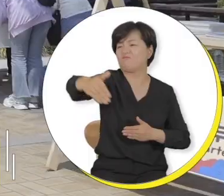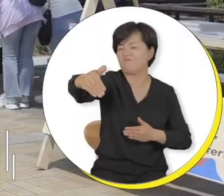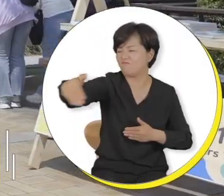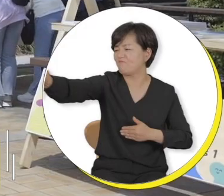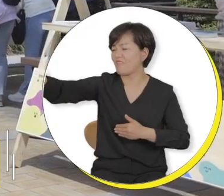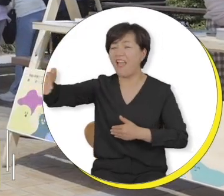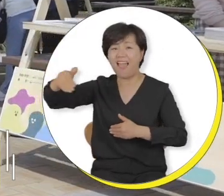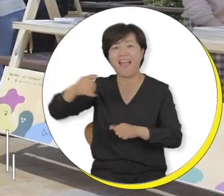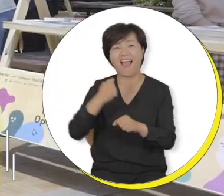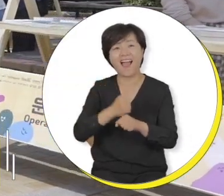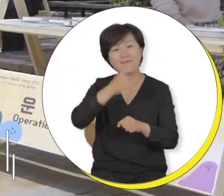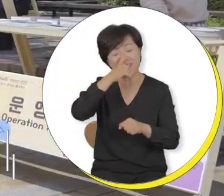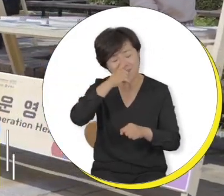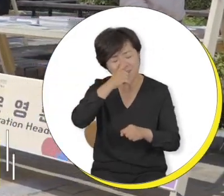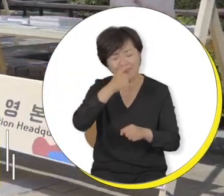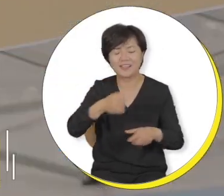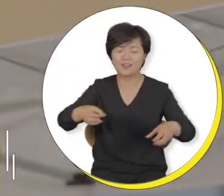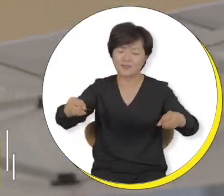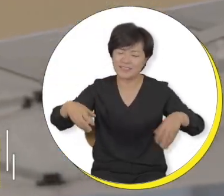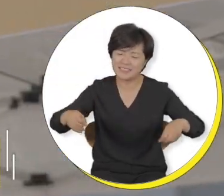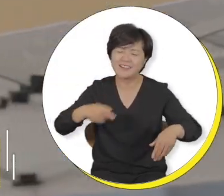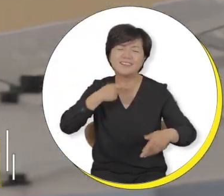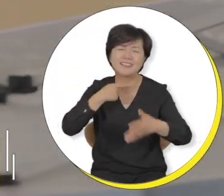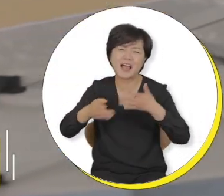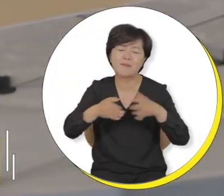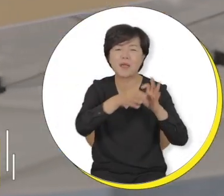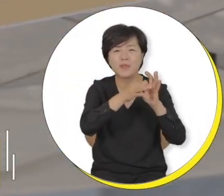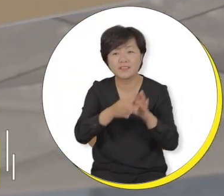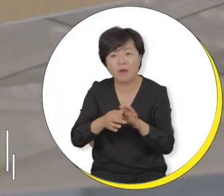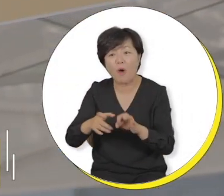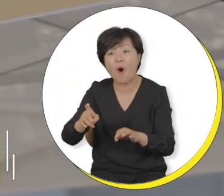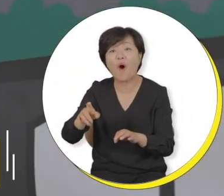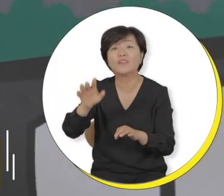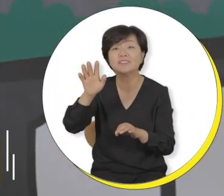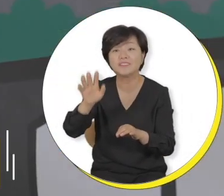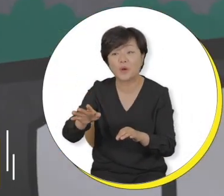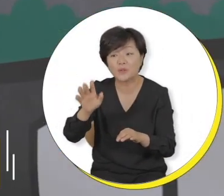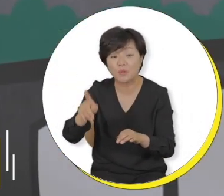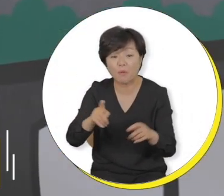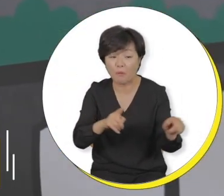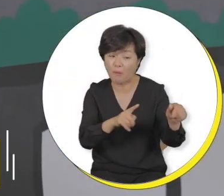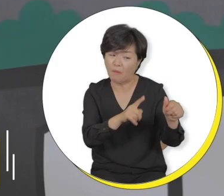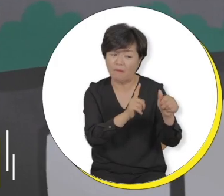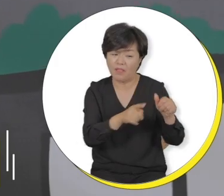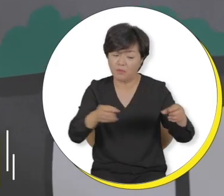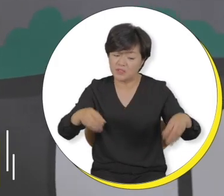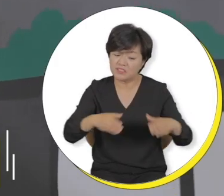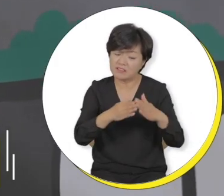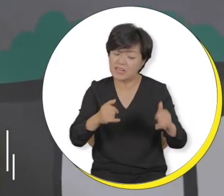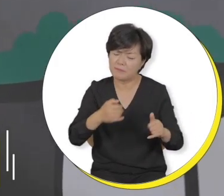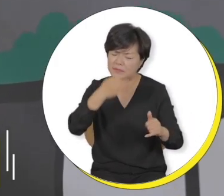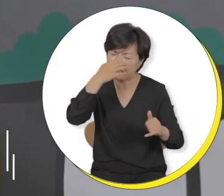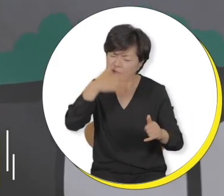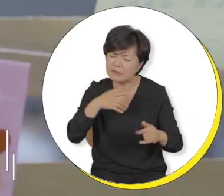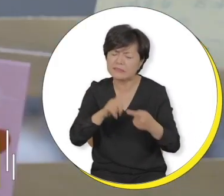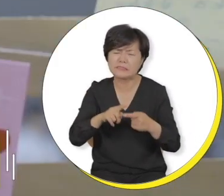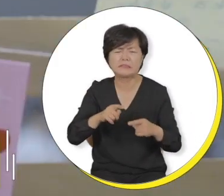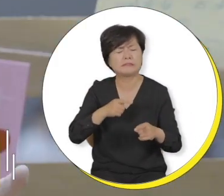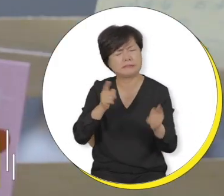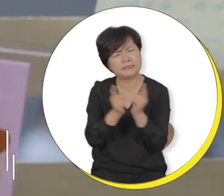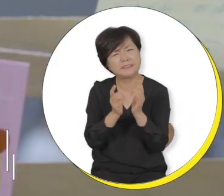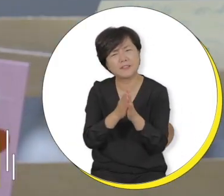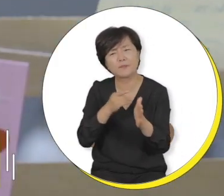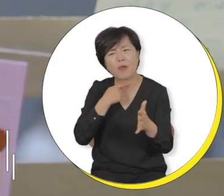구성을 해보기도 했고요. 그 다음에 뭐 휠체어를 체험하면서 우리가 얼마만큼 이분들이 힘들게 이걸 다니는지, 그래서